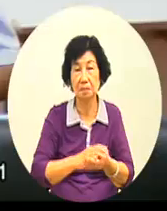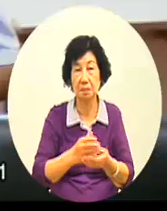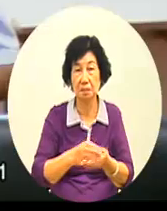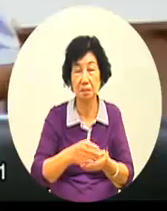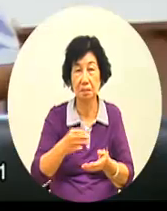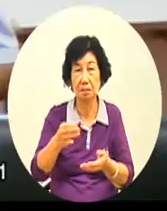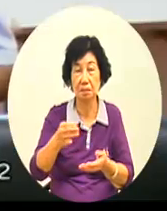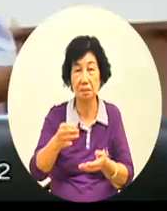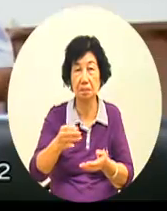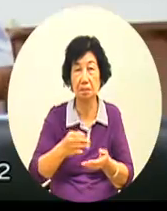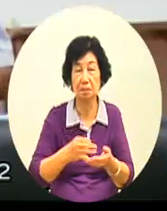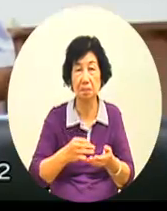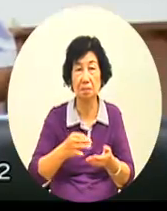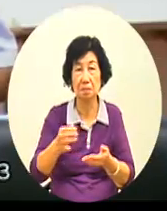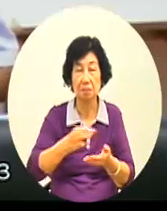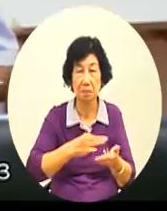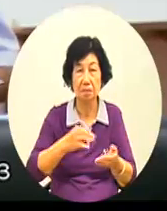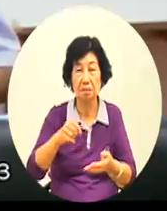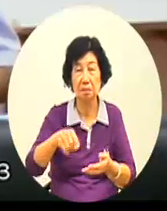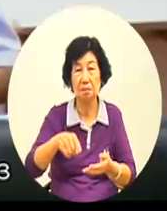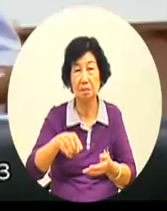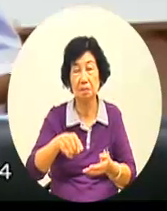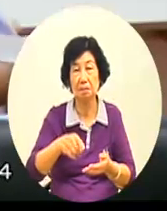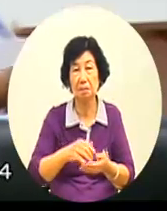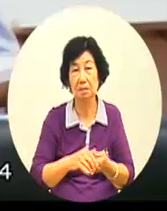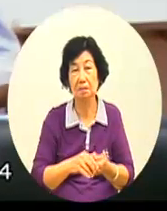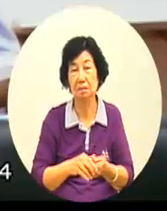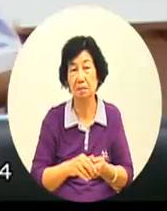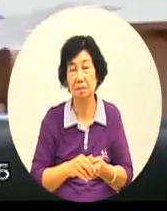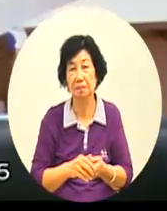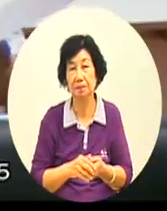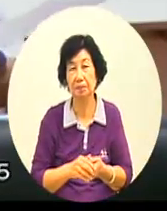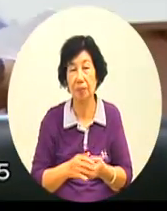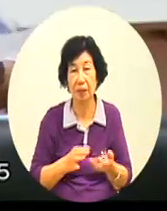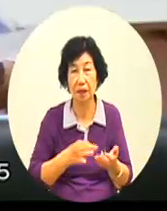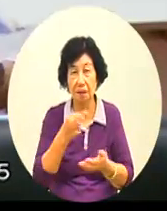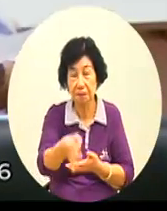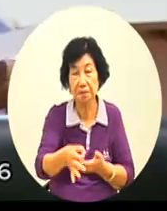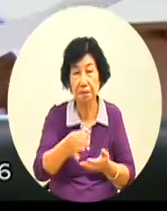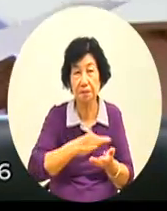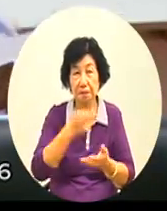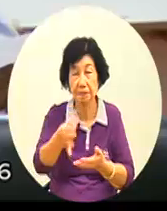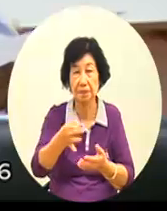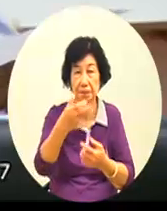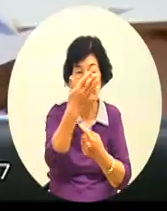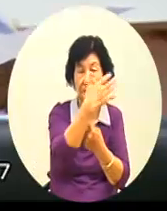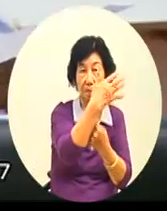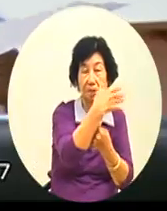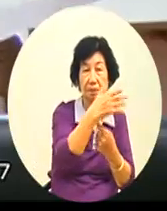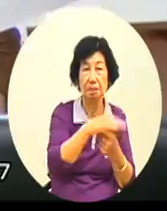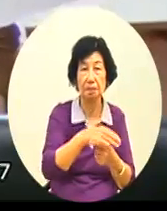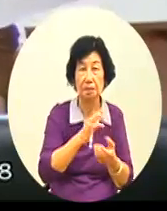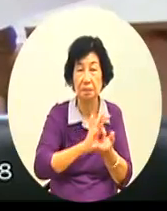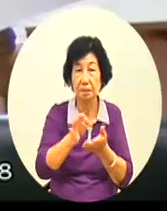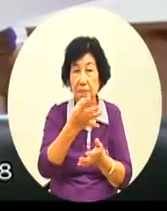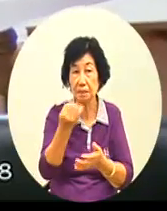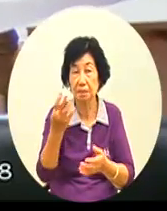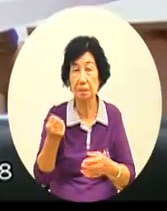钱？因为我们这个有选举过，我们忘记了一只多少锦旗啊，我忘了。啊，哪